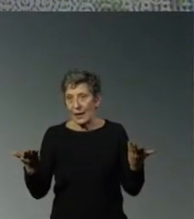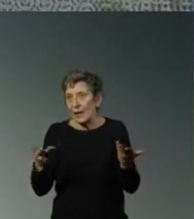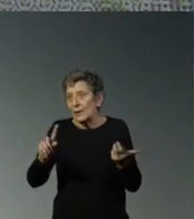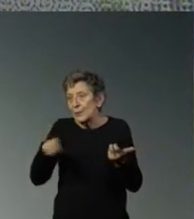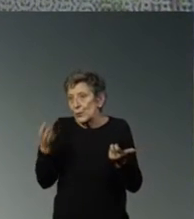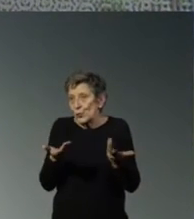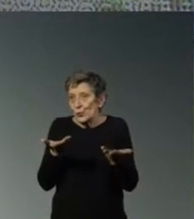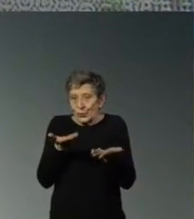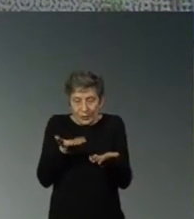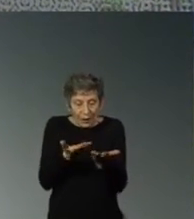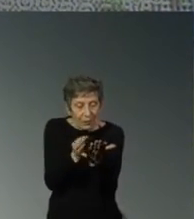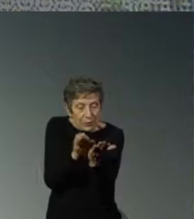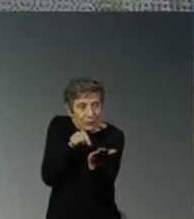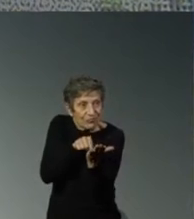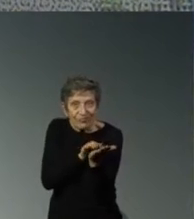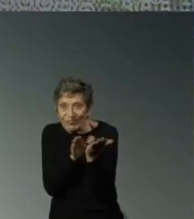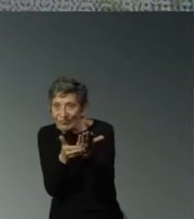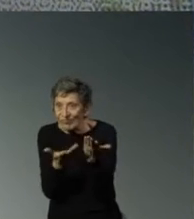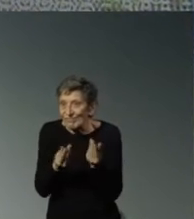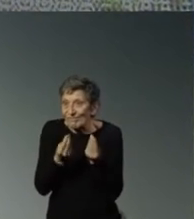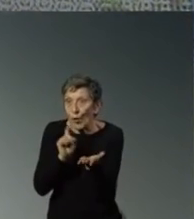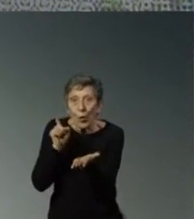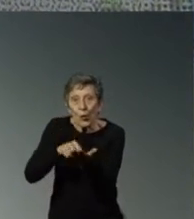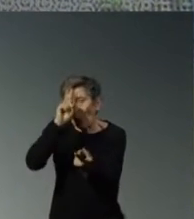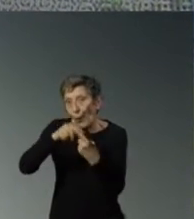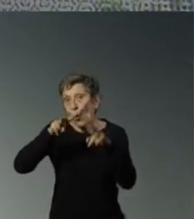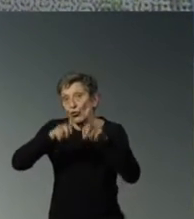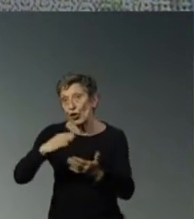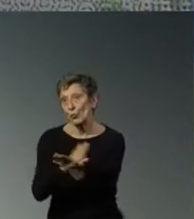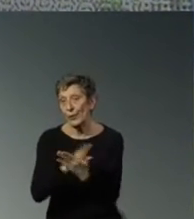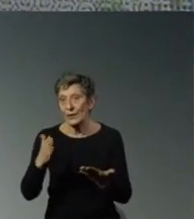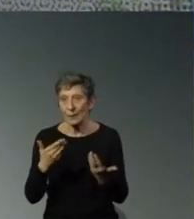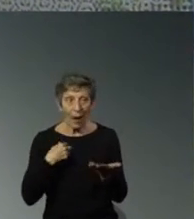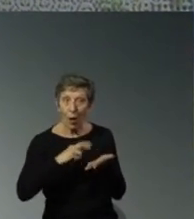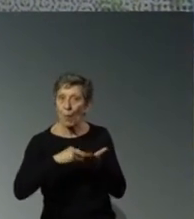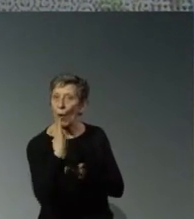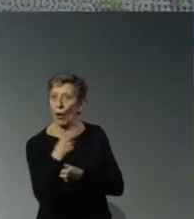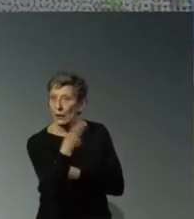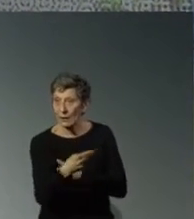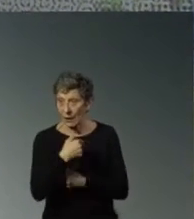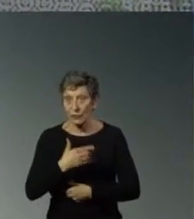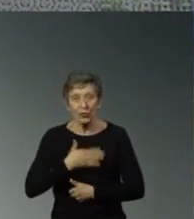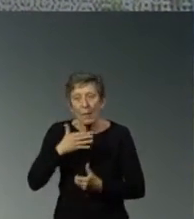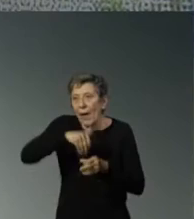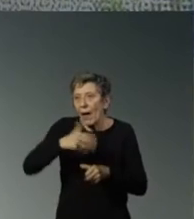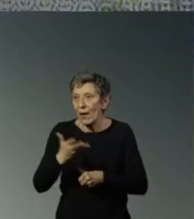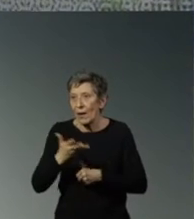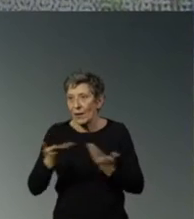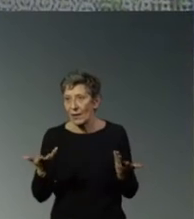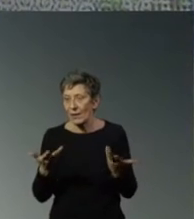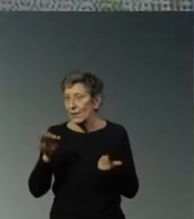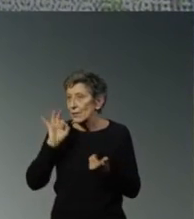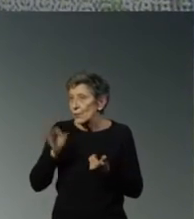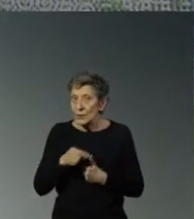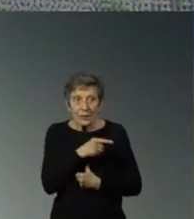poétique. Ce que j'ai beaucoup aimé aussi dans le roman de Nathalie, c'est qu'il y a une dimension de saisir